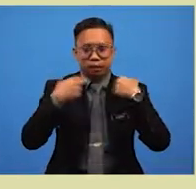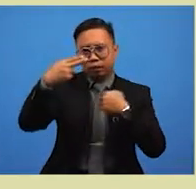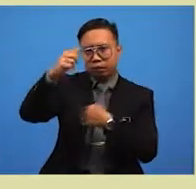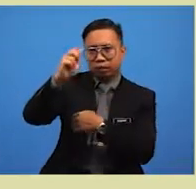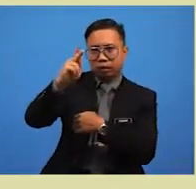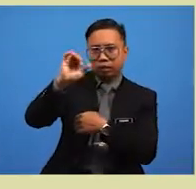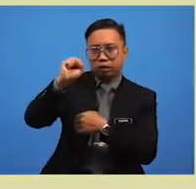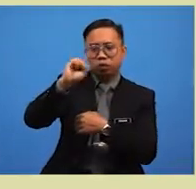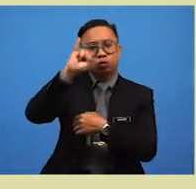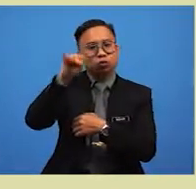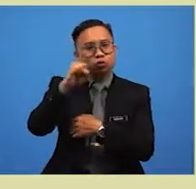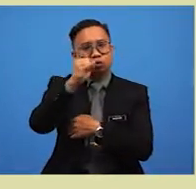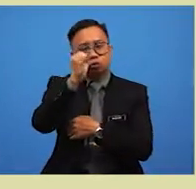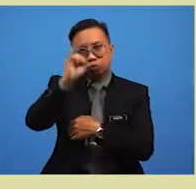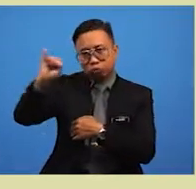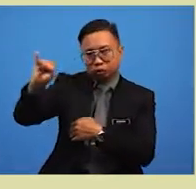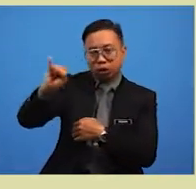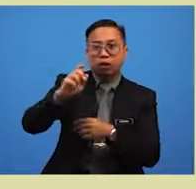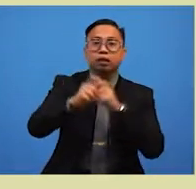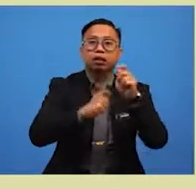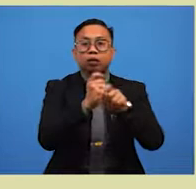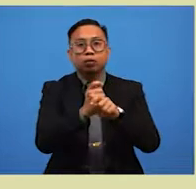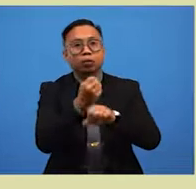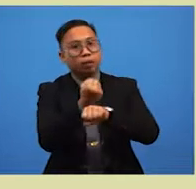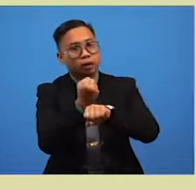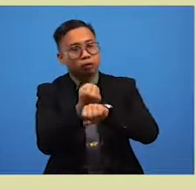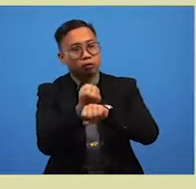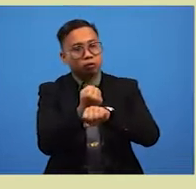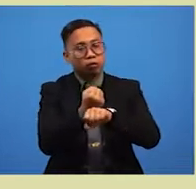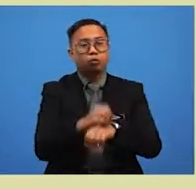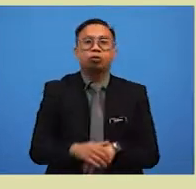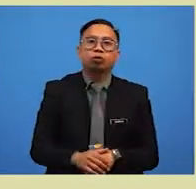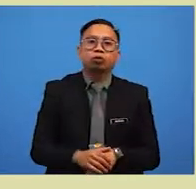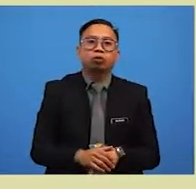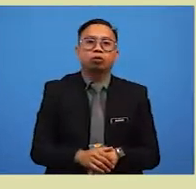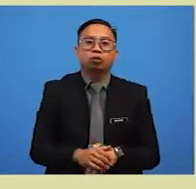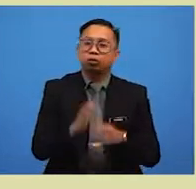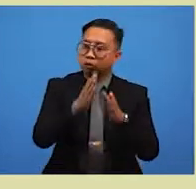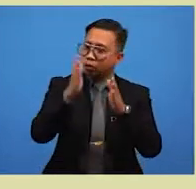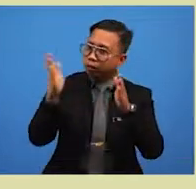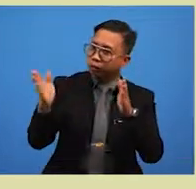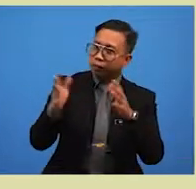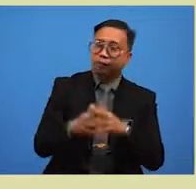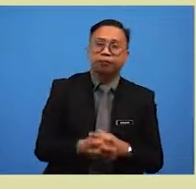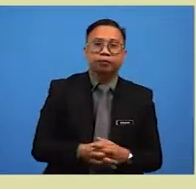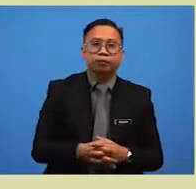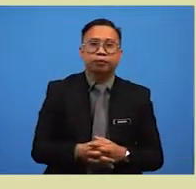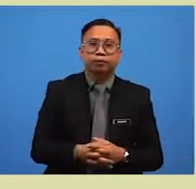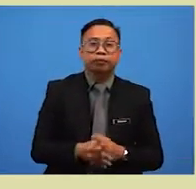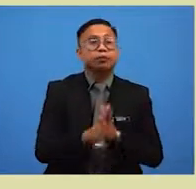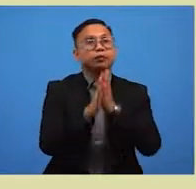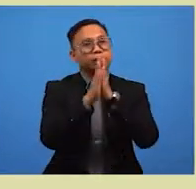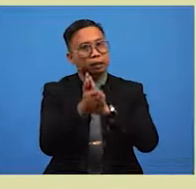tempoh masa berjuta-juta tahun, batuan granit dalam kerak bumi akan terdedah.